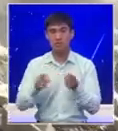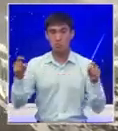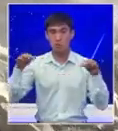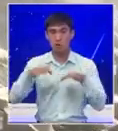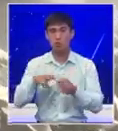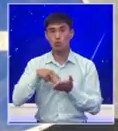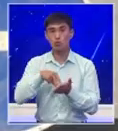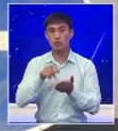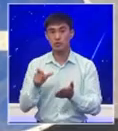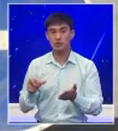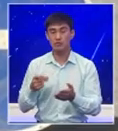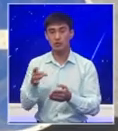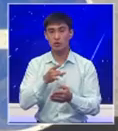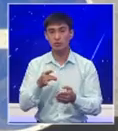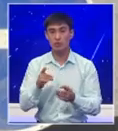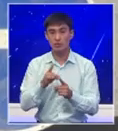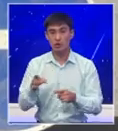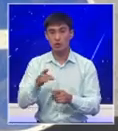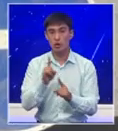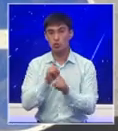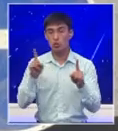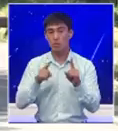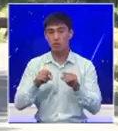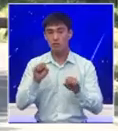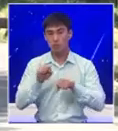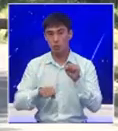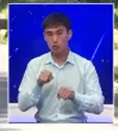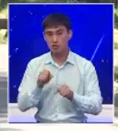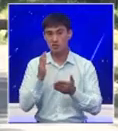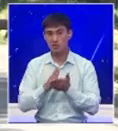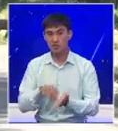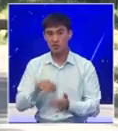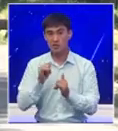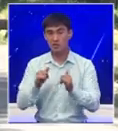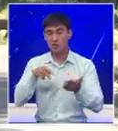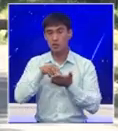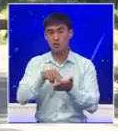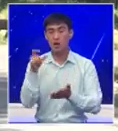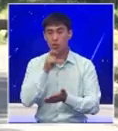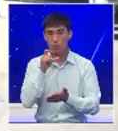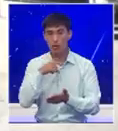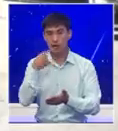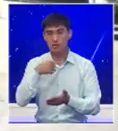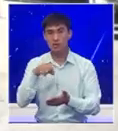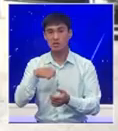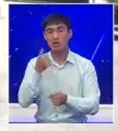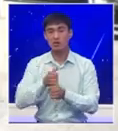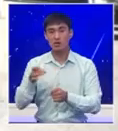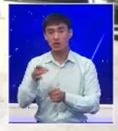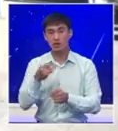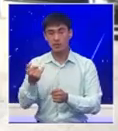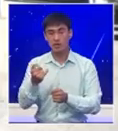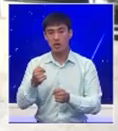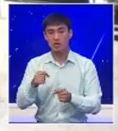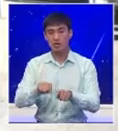туристов в регион. А ведь в районе есть особенные возможности для развития туризма как отрасли экономики, добавил глава края. Такие перспективы